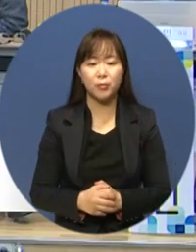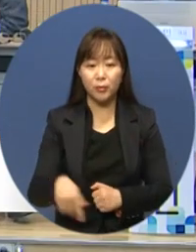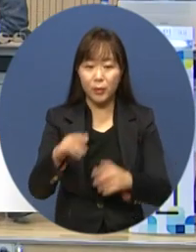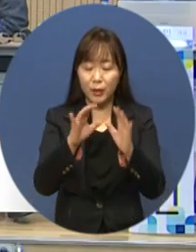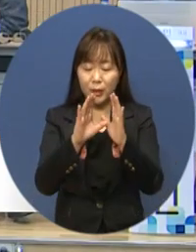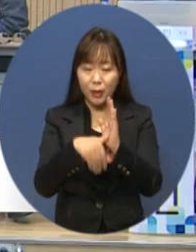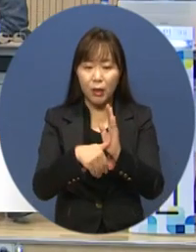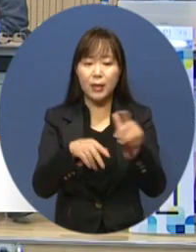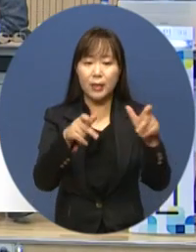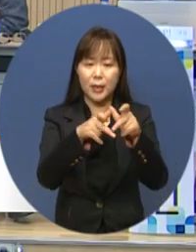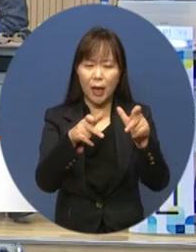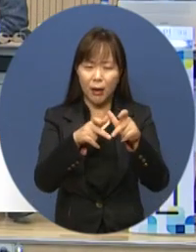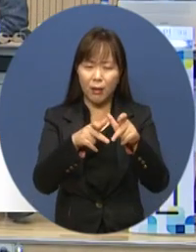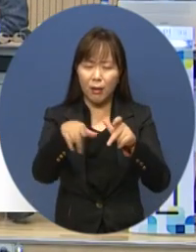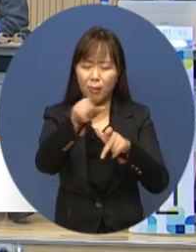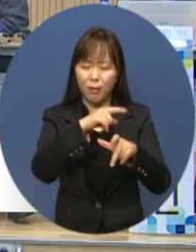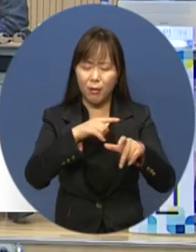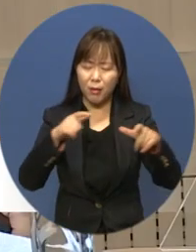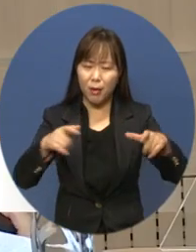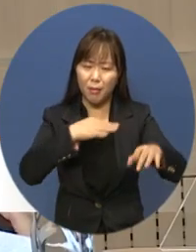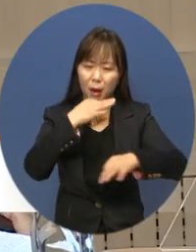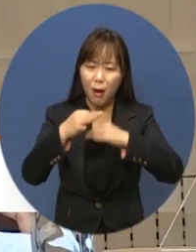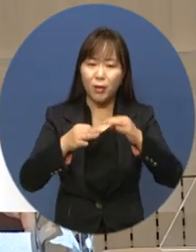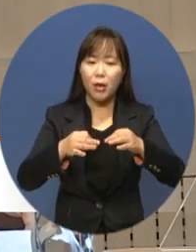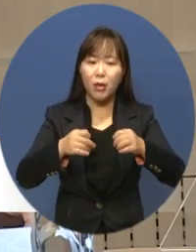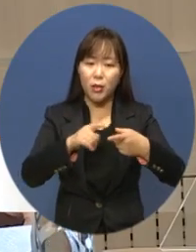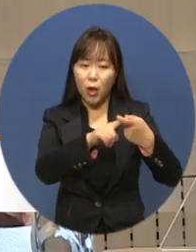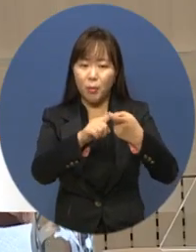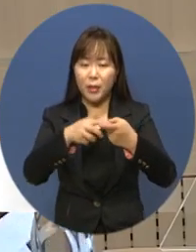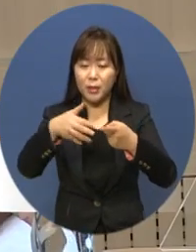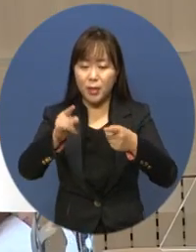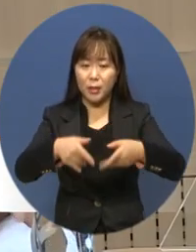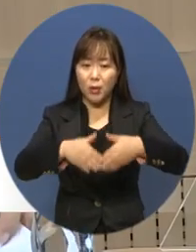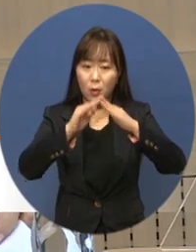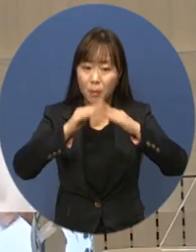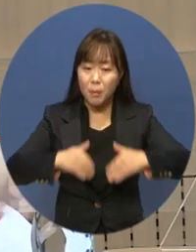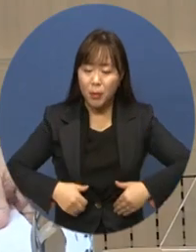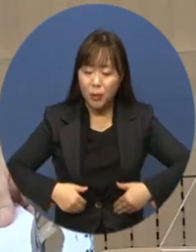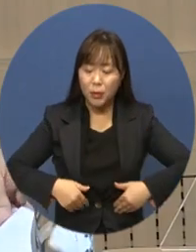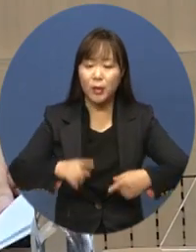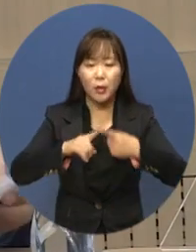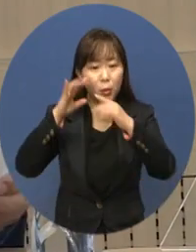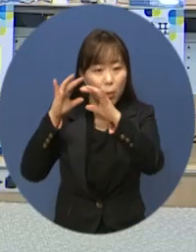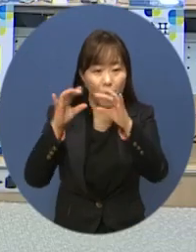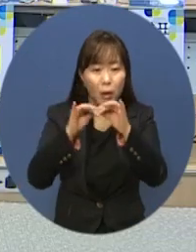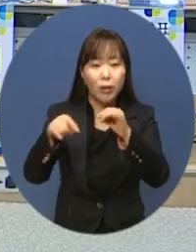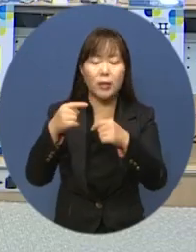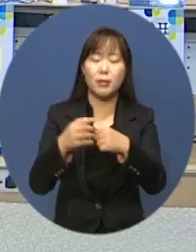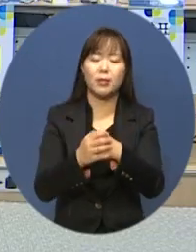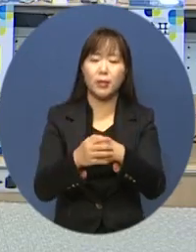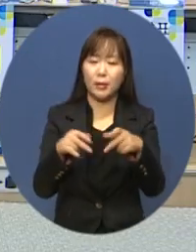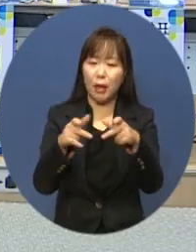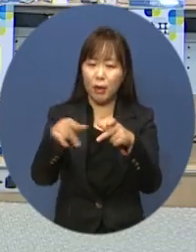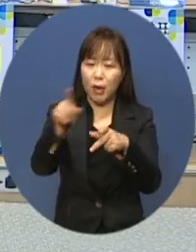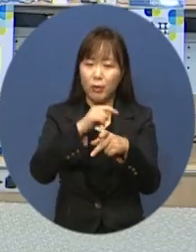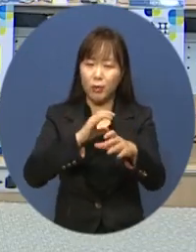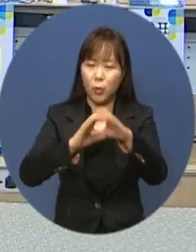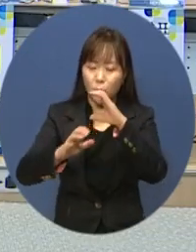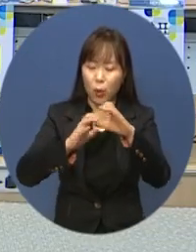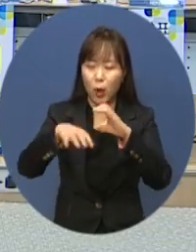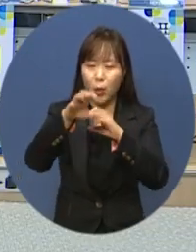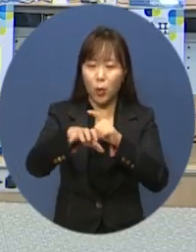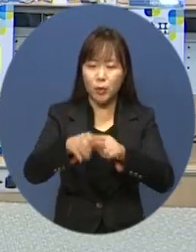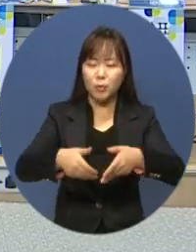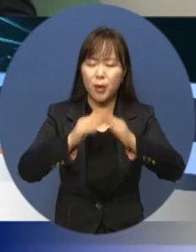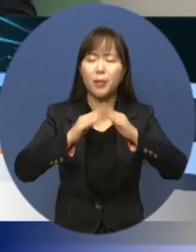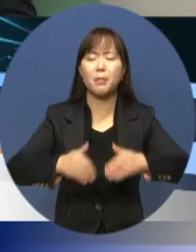토론자들은 장애계의 목소리를 담아낼 협의체 설립 필요성에 공감하며 당사자들과 소통할 창구를 마련해야 한다고 입을